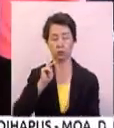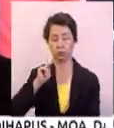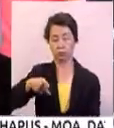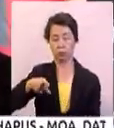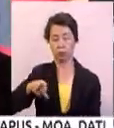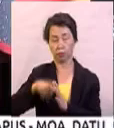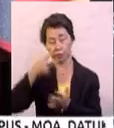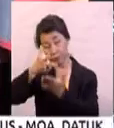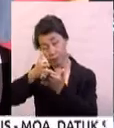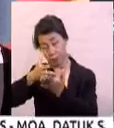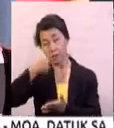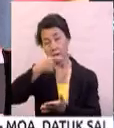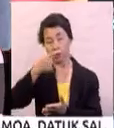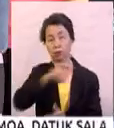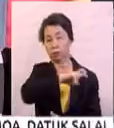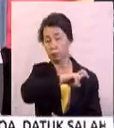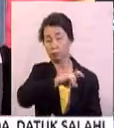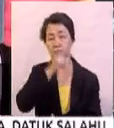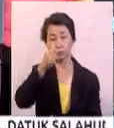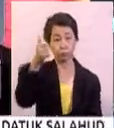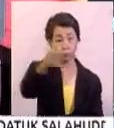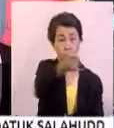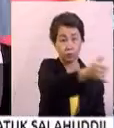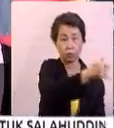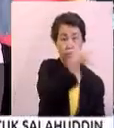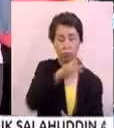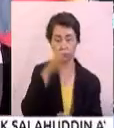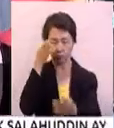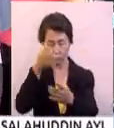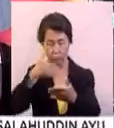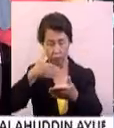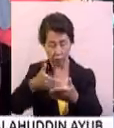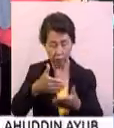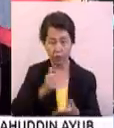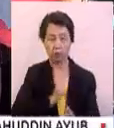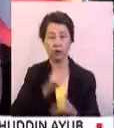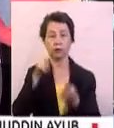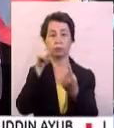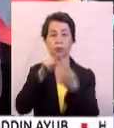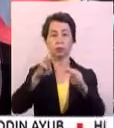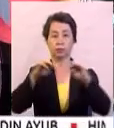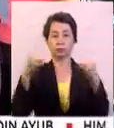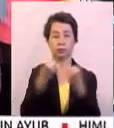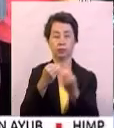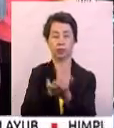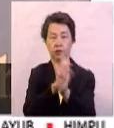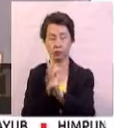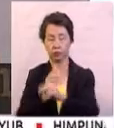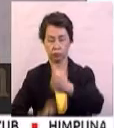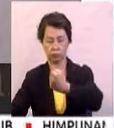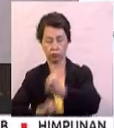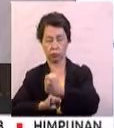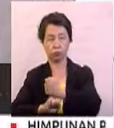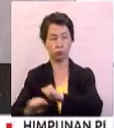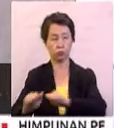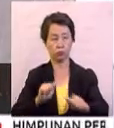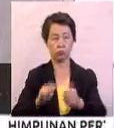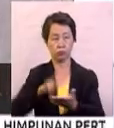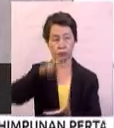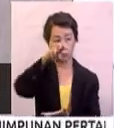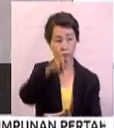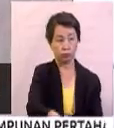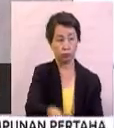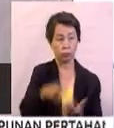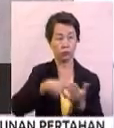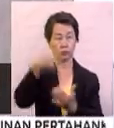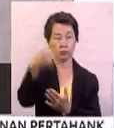Muiz Syafi'i berkata Jelajah Ramadan fokus kepada usaha merapatkan diri kepada masyarakat dan menjadi tonggak aktiviti turun padang bahagian